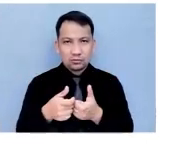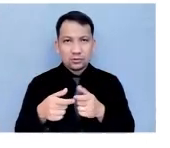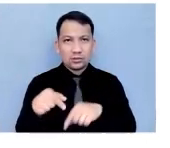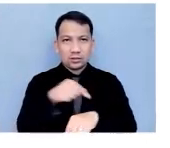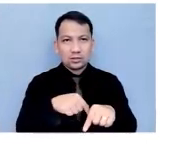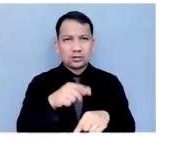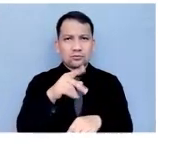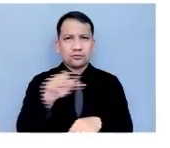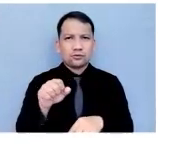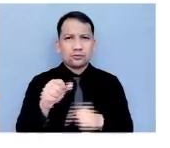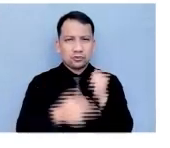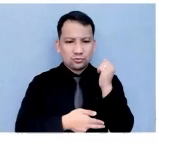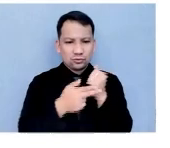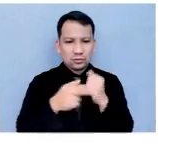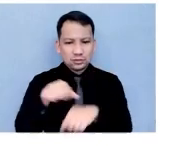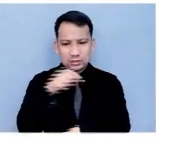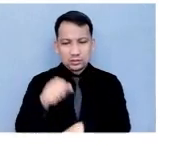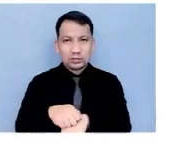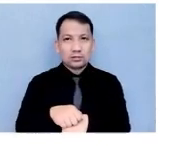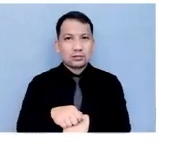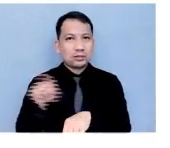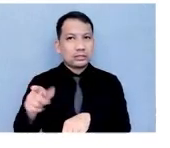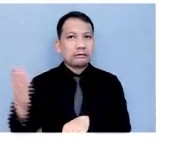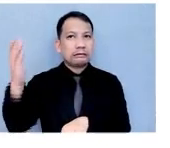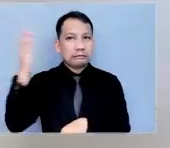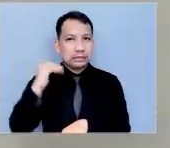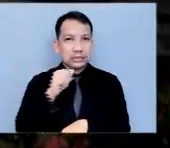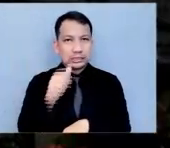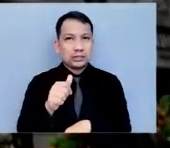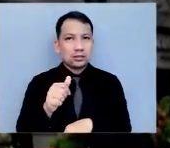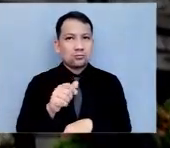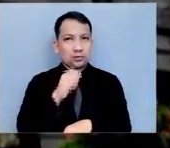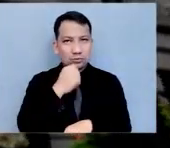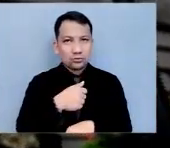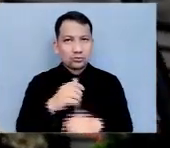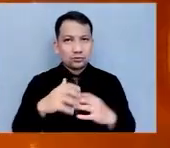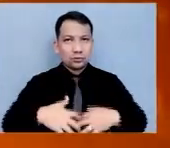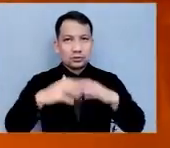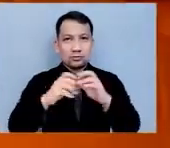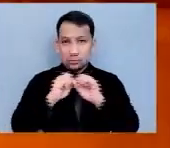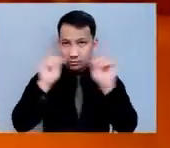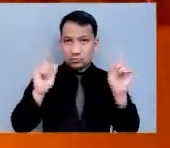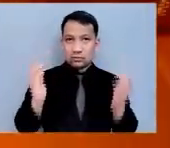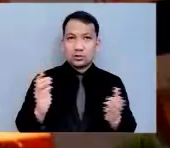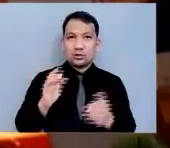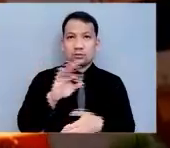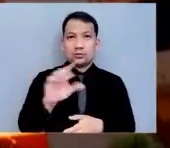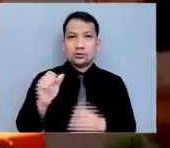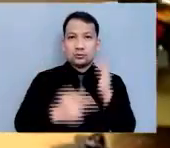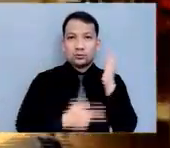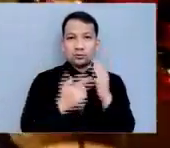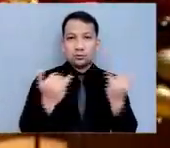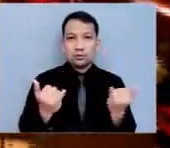Fullerton Hotel sa Singapore, na isa ring dating antigong gusali. At surprise, surprise, ang Fullerton Building ay isa